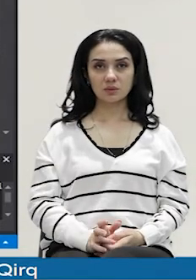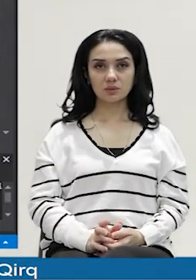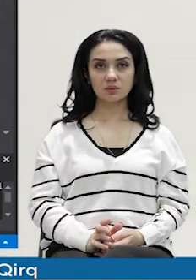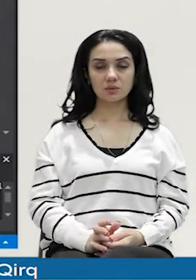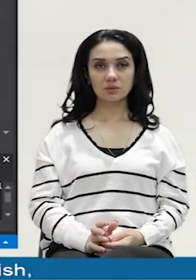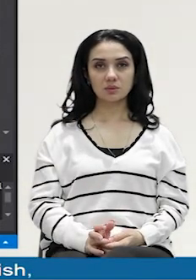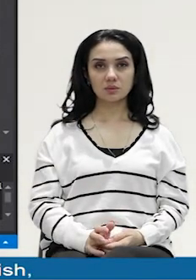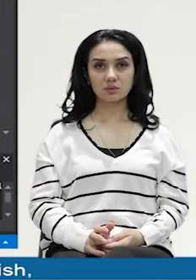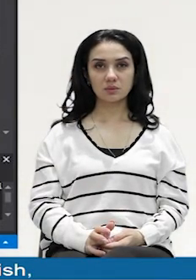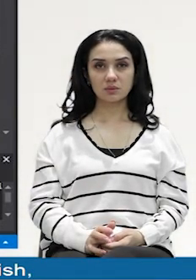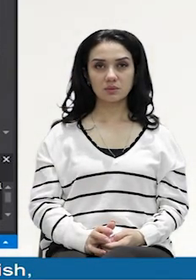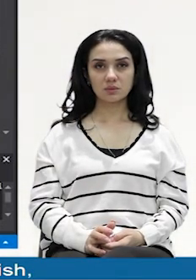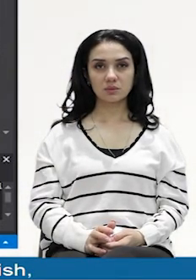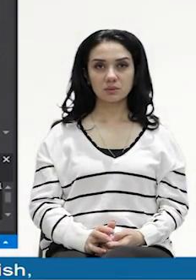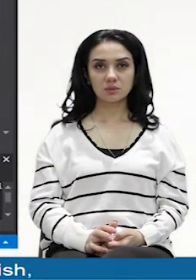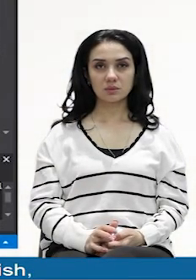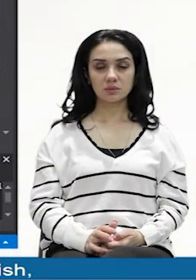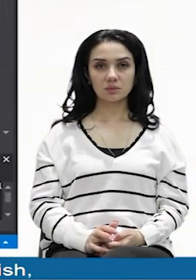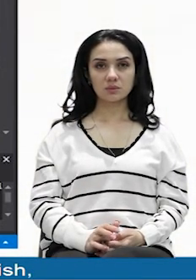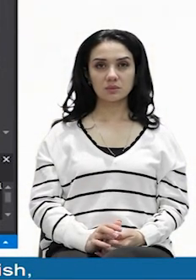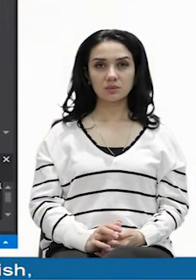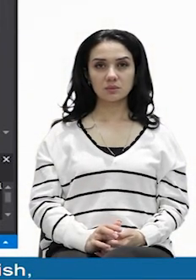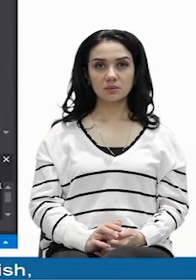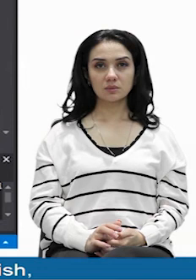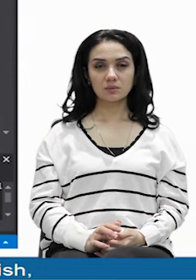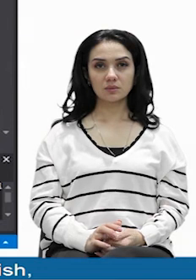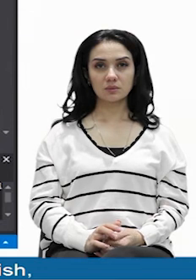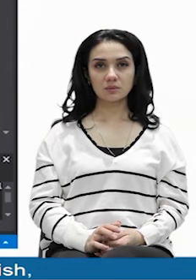Hop, keyingisi 52 bo'ladi. 5ga teng bo'lsa